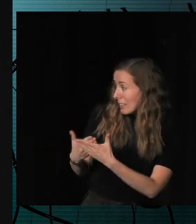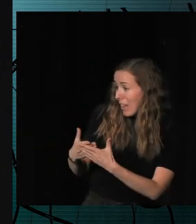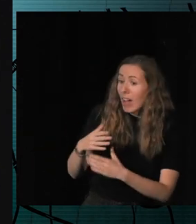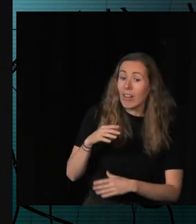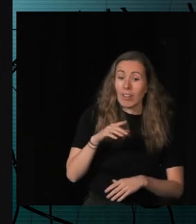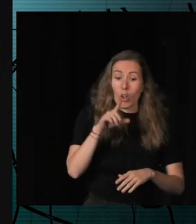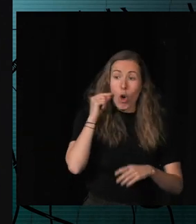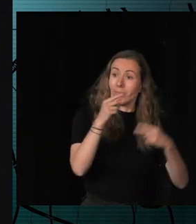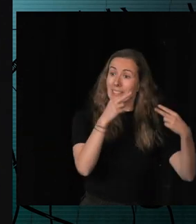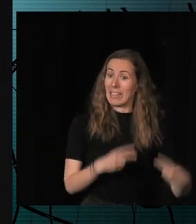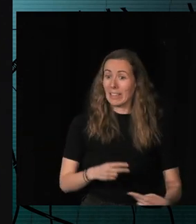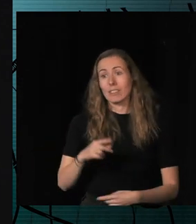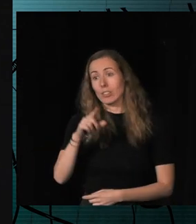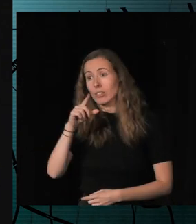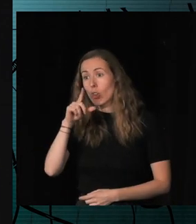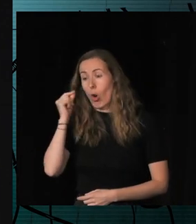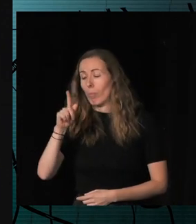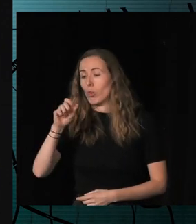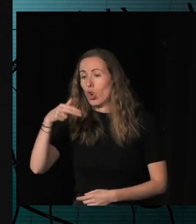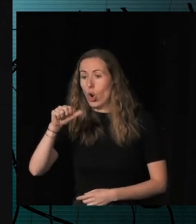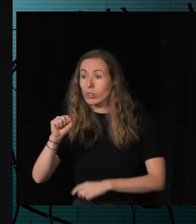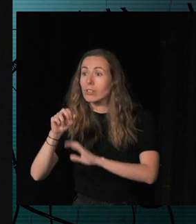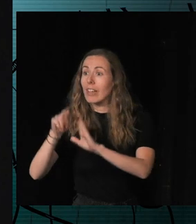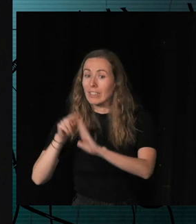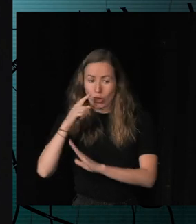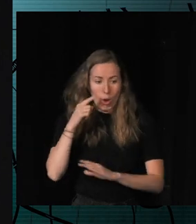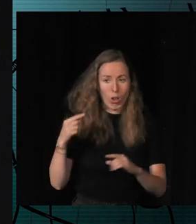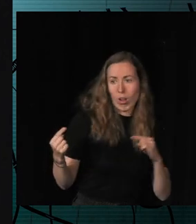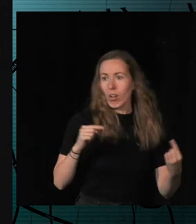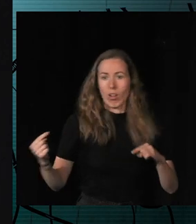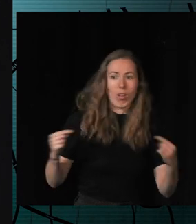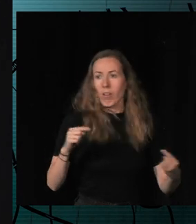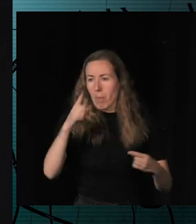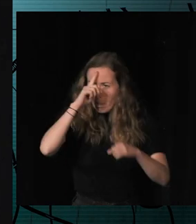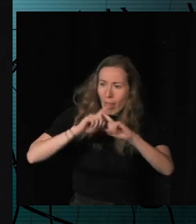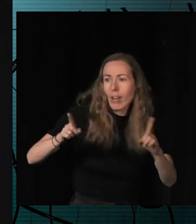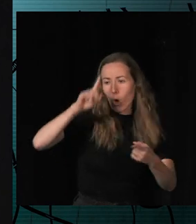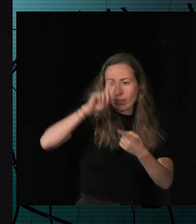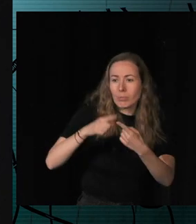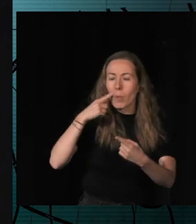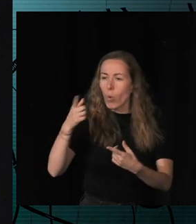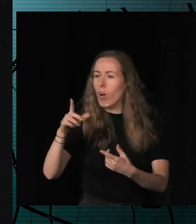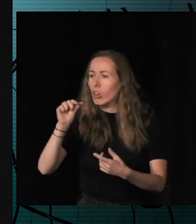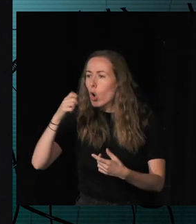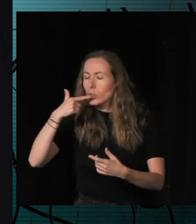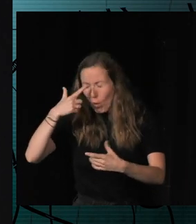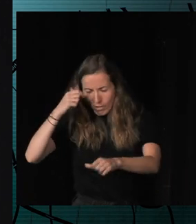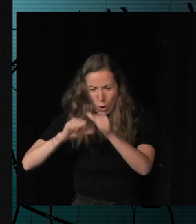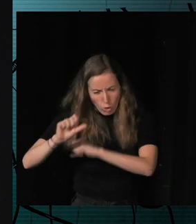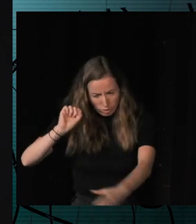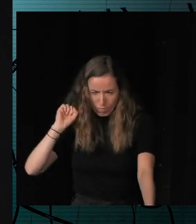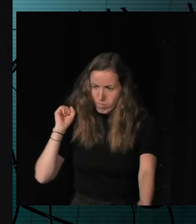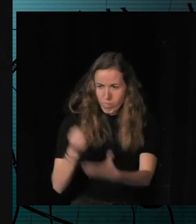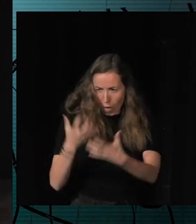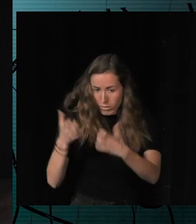scénaristear qui lui privilégie le pardon tandis que Gans voulait pousser au maximum l'aspect vengeance moi je trouve ça hyper